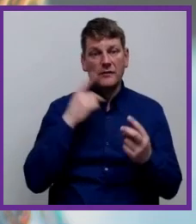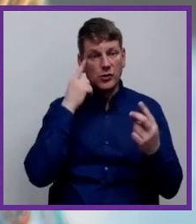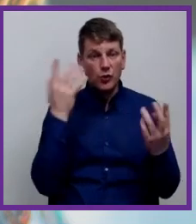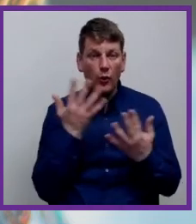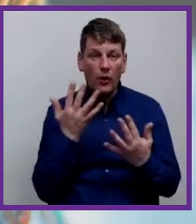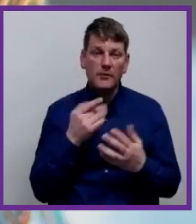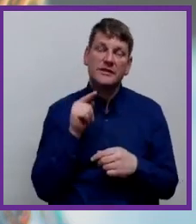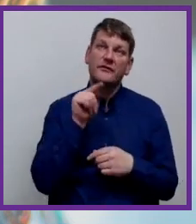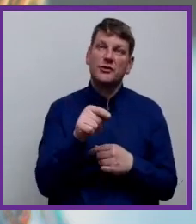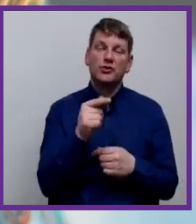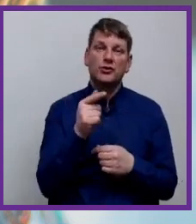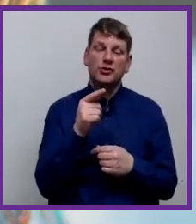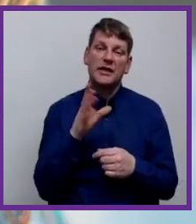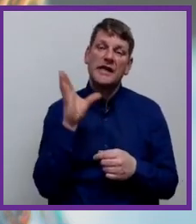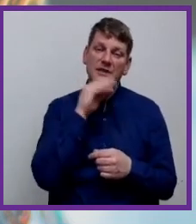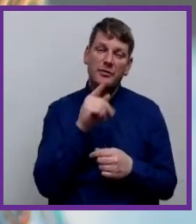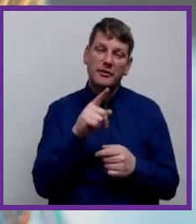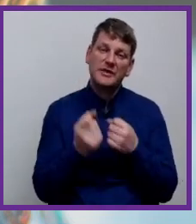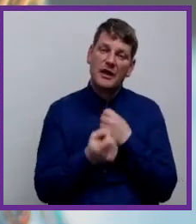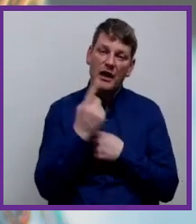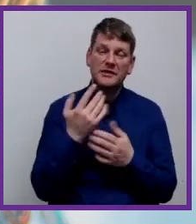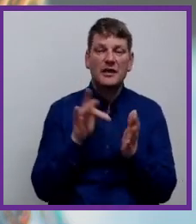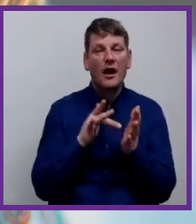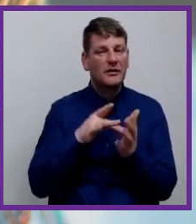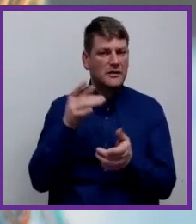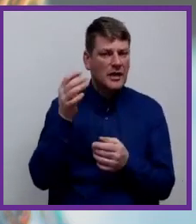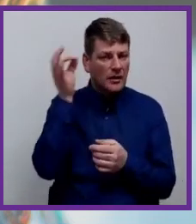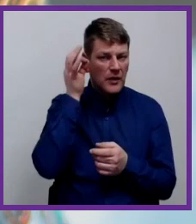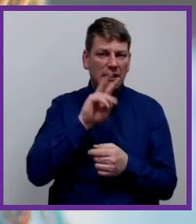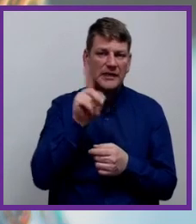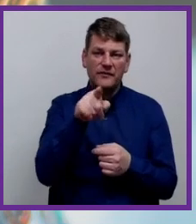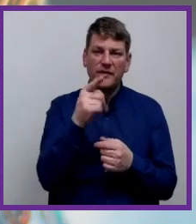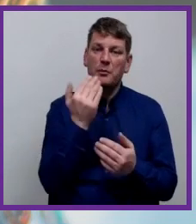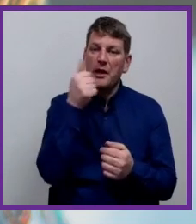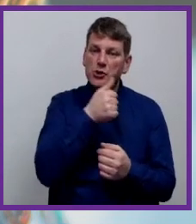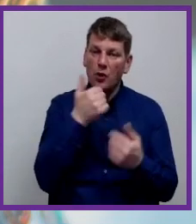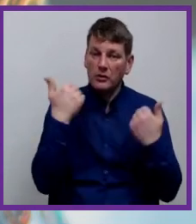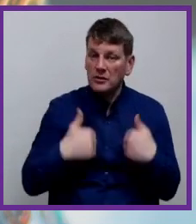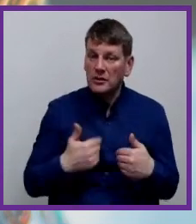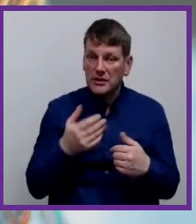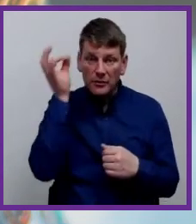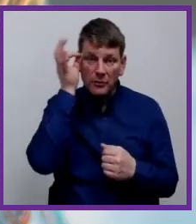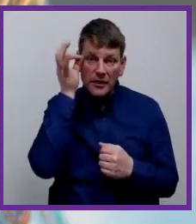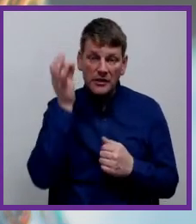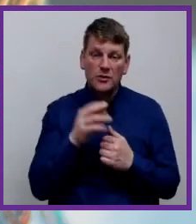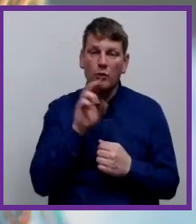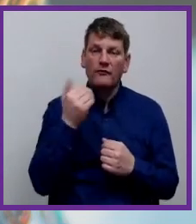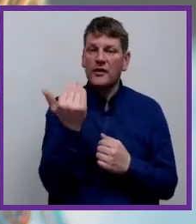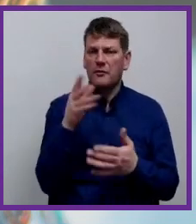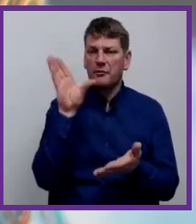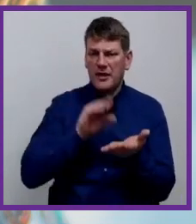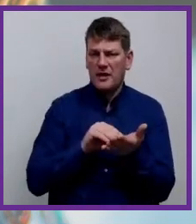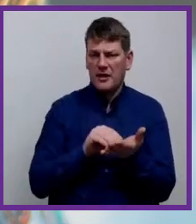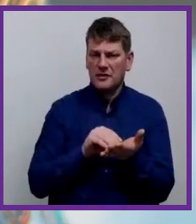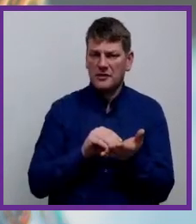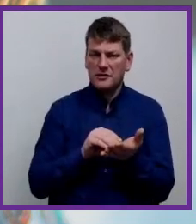Viņš iespējams tas raisa viņā kādas atmiņas, kas ir viņa subjektīvas atmiņas no viņa pieredzes vai tā